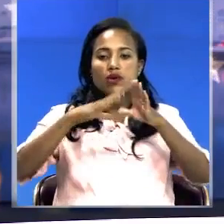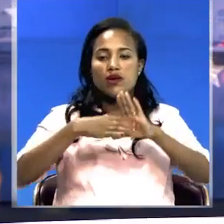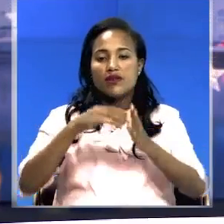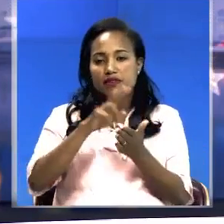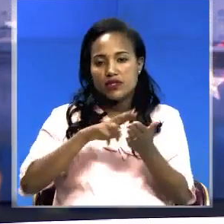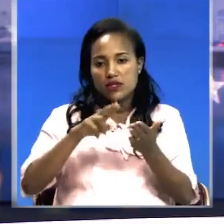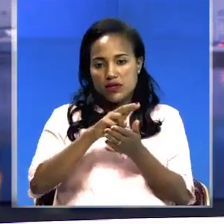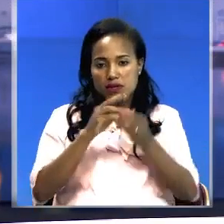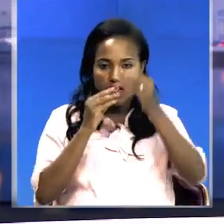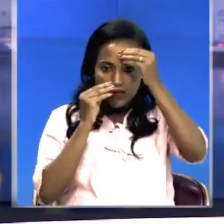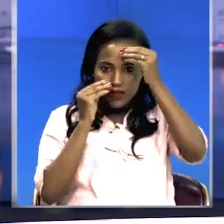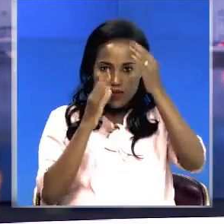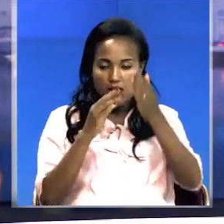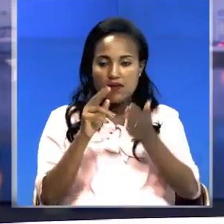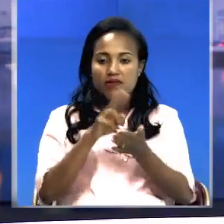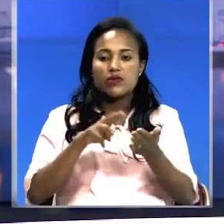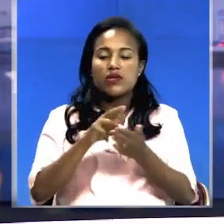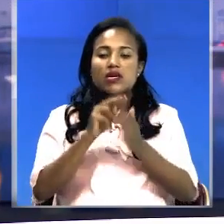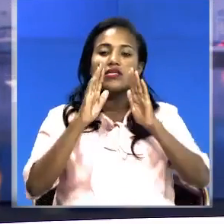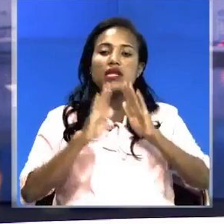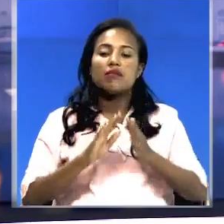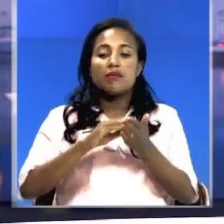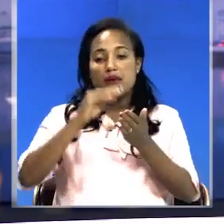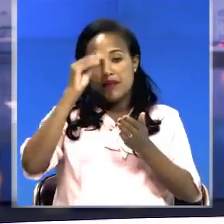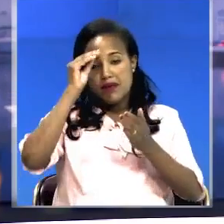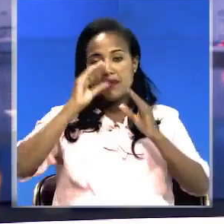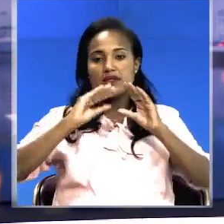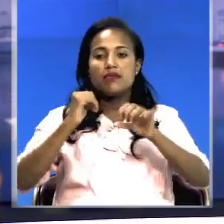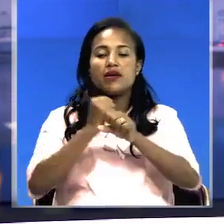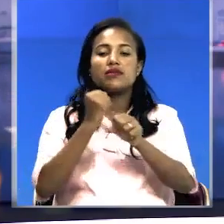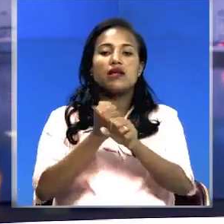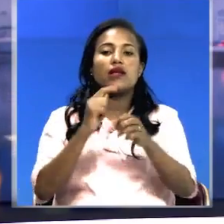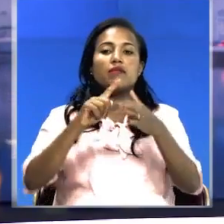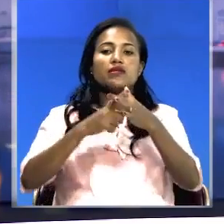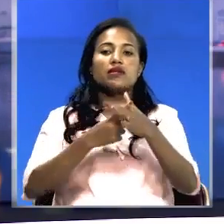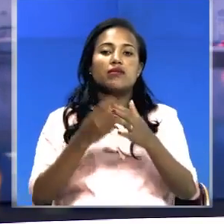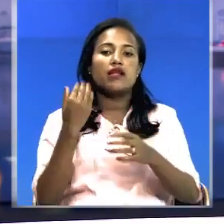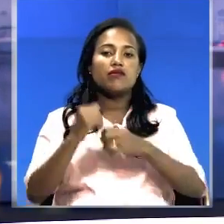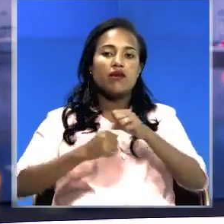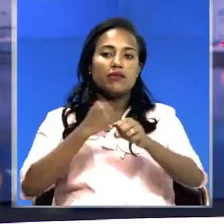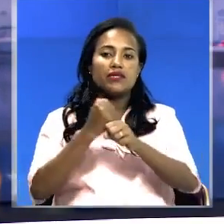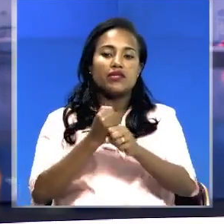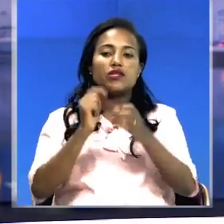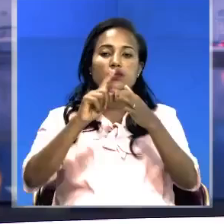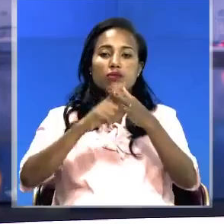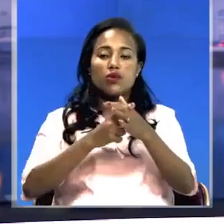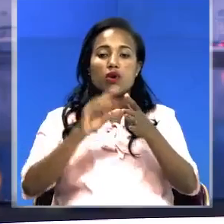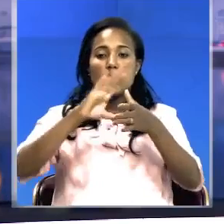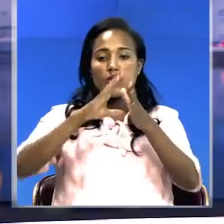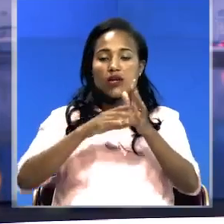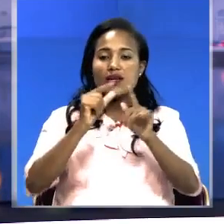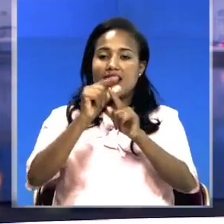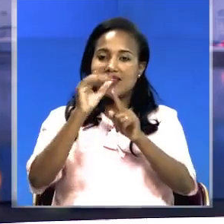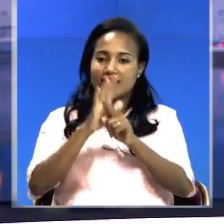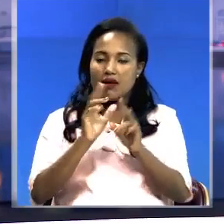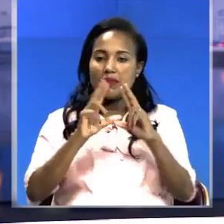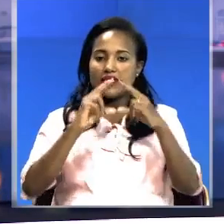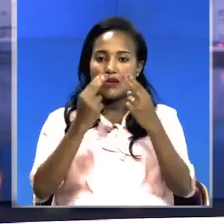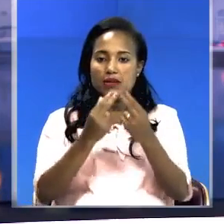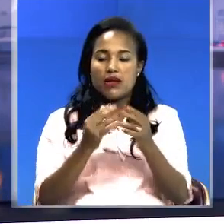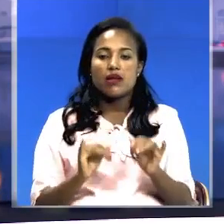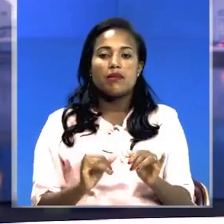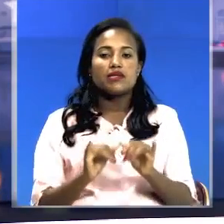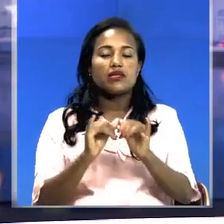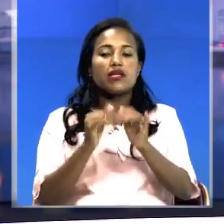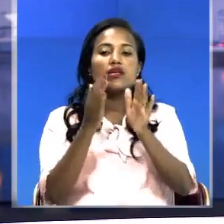አስታውቋል። ዩኒቨርሲቲው ሰላማዊ መማር ማስተማር ስራውን ለማስቀጠል ባለፈው አመት የጀመረውን የጎንደር ቃል ኪዳን ቤተሰብን ለማስቀጠል